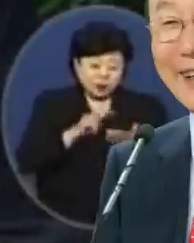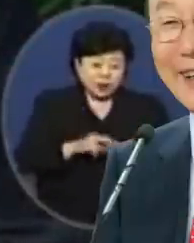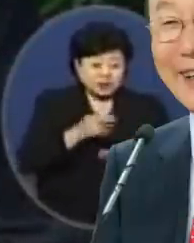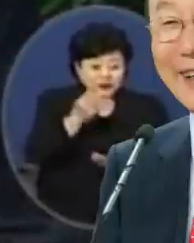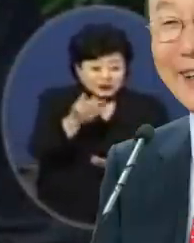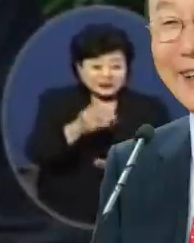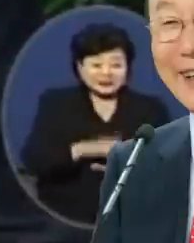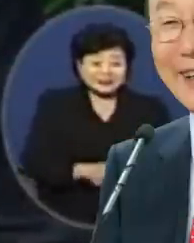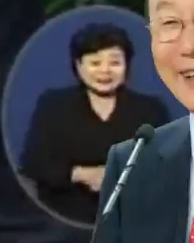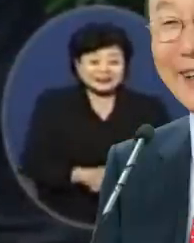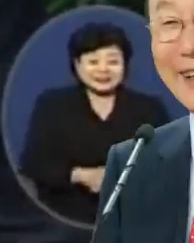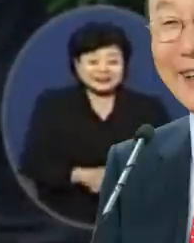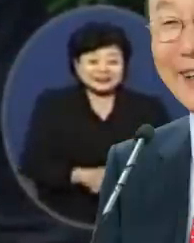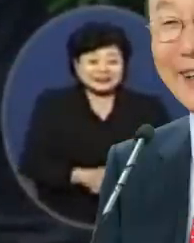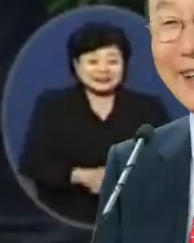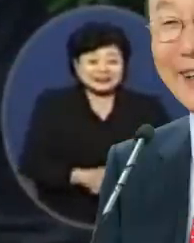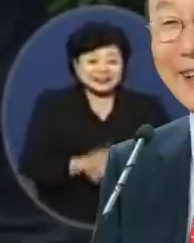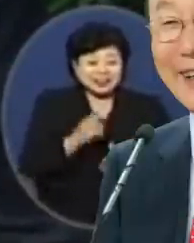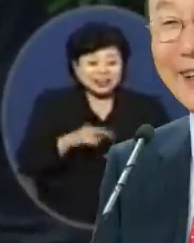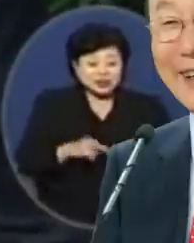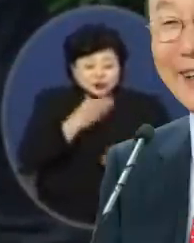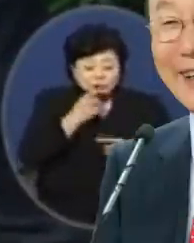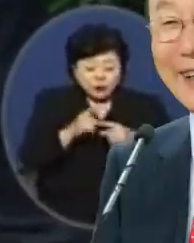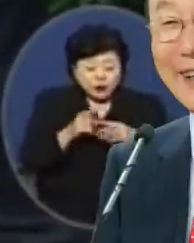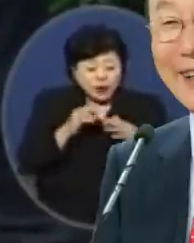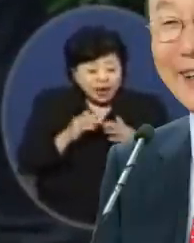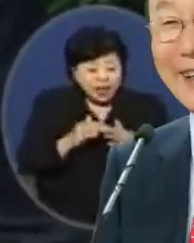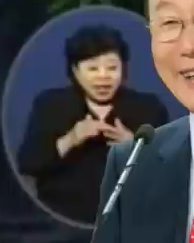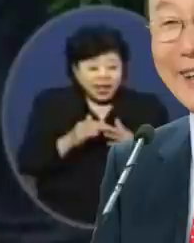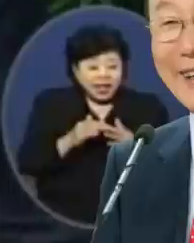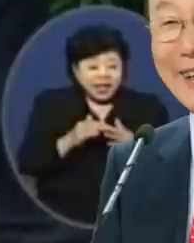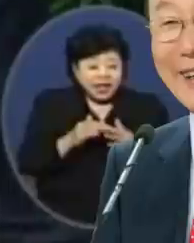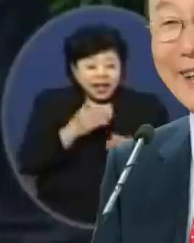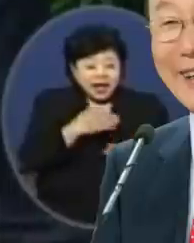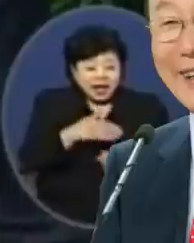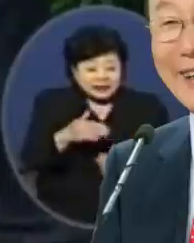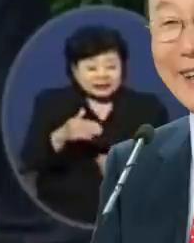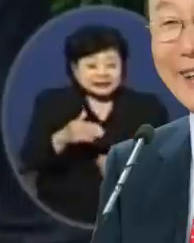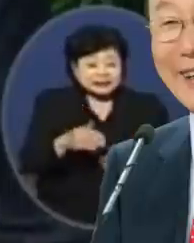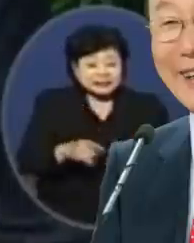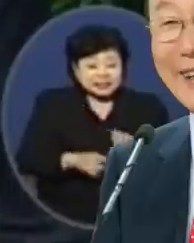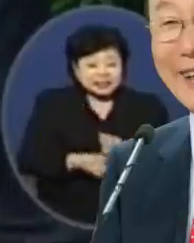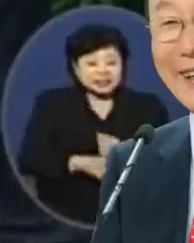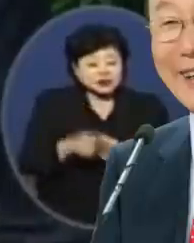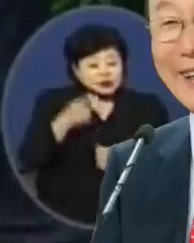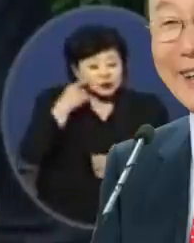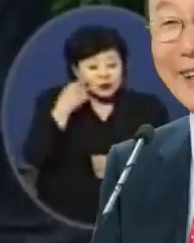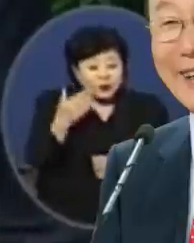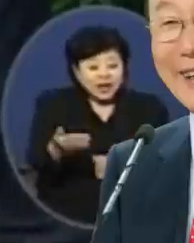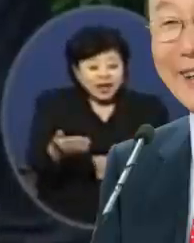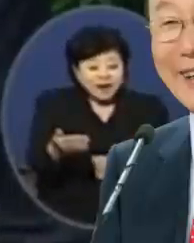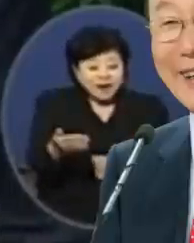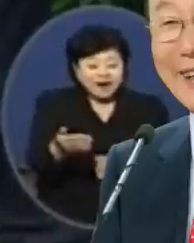왔는데 왜 여의도 순복음교회에 나왔는지 이유를 말씀할까요?